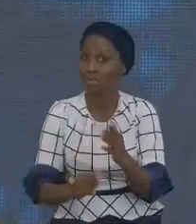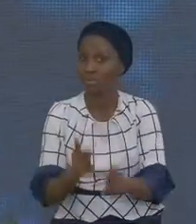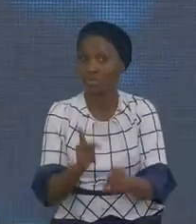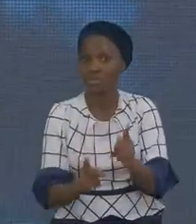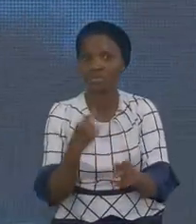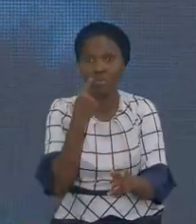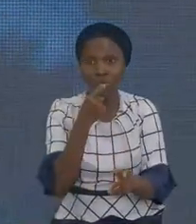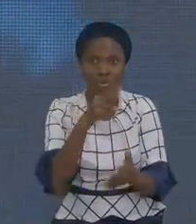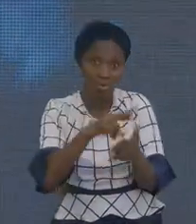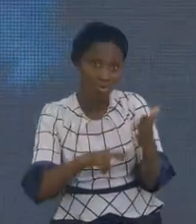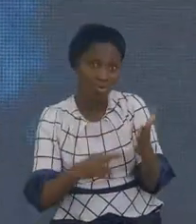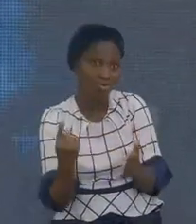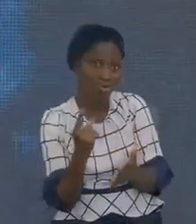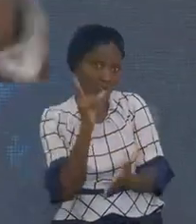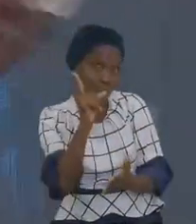de la Bible.